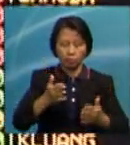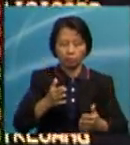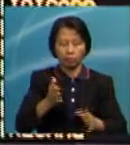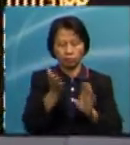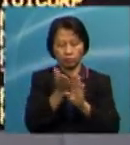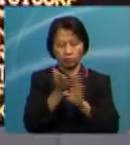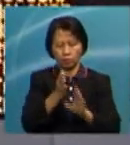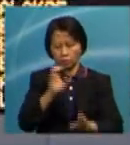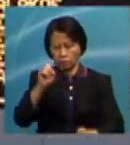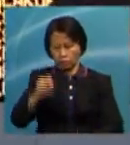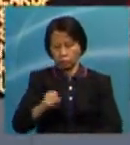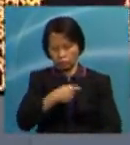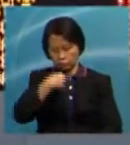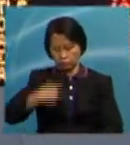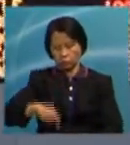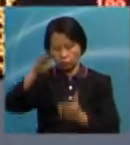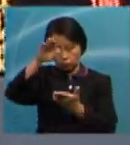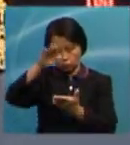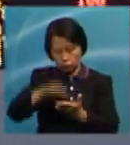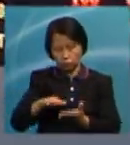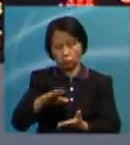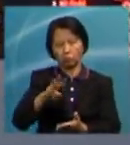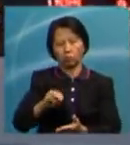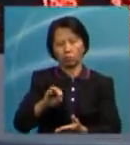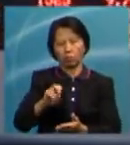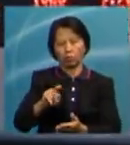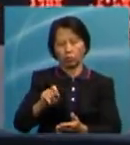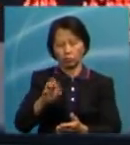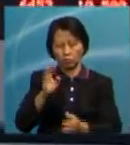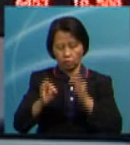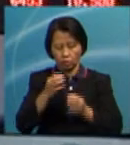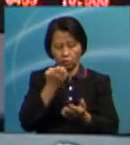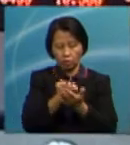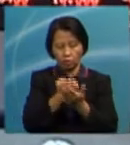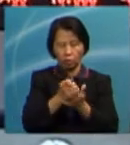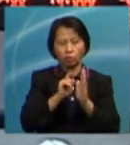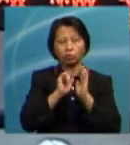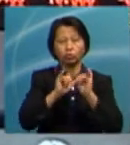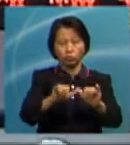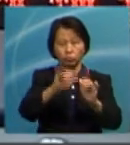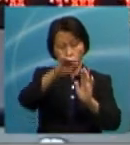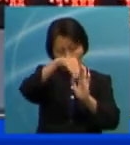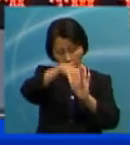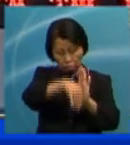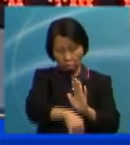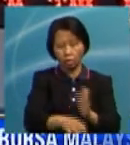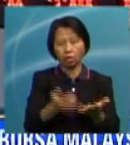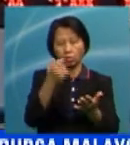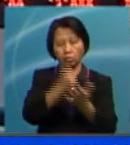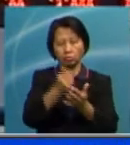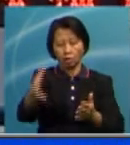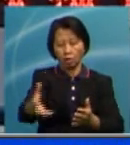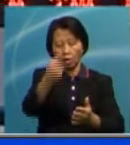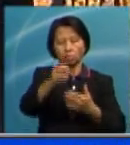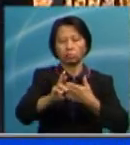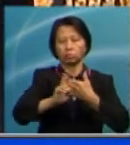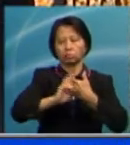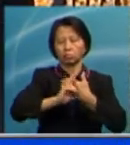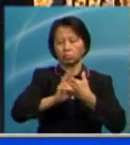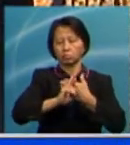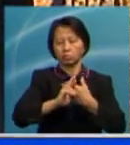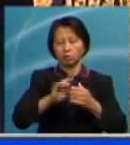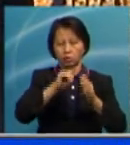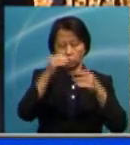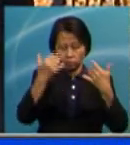of China meneruskan pengurangan monetary sekiranya ekonomi terus merundum menjejaskan sen untuk mengambil risiko